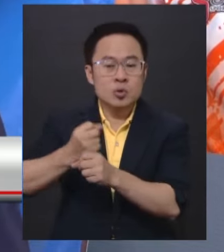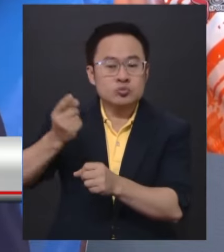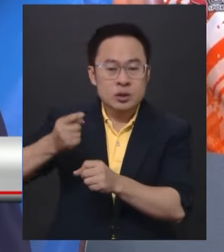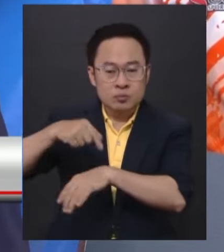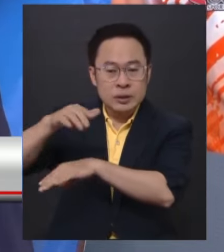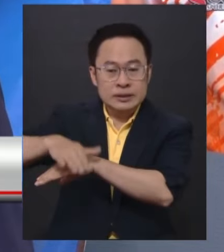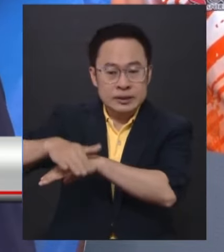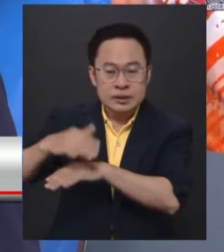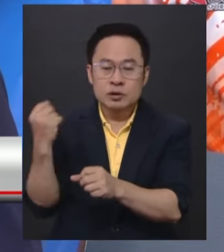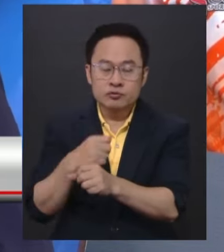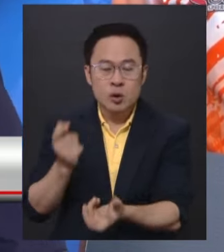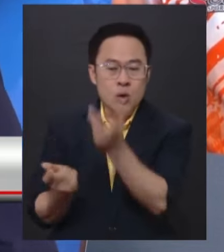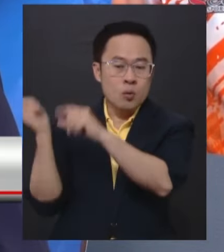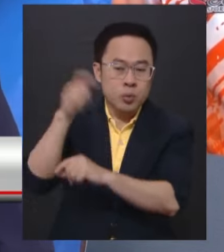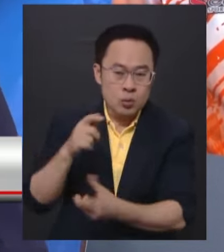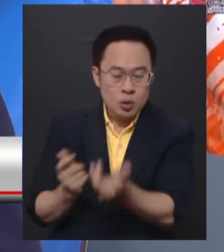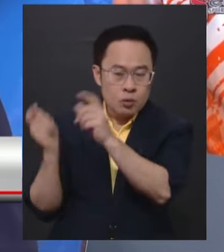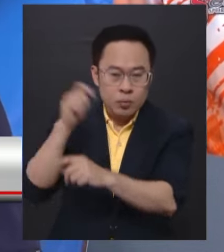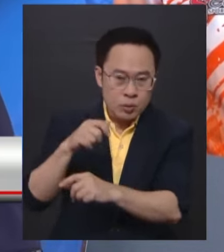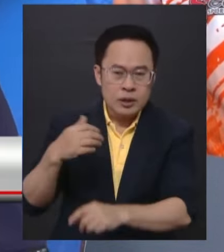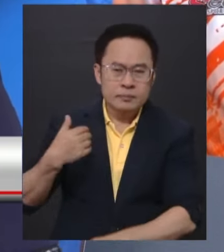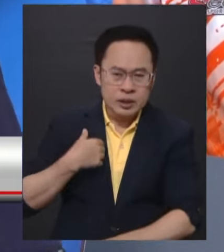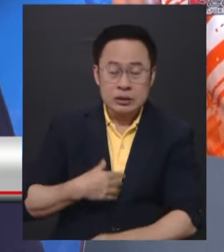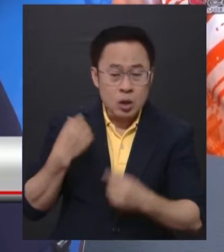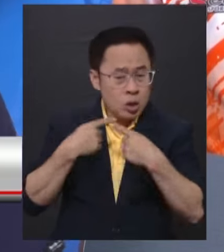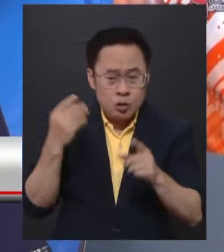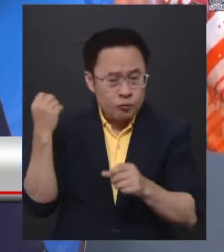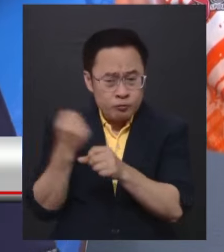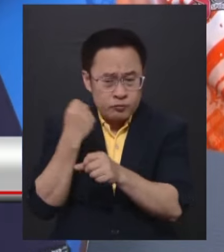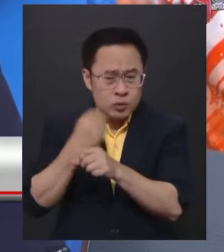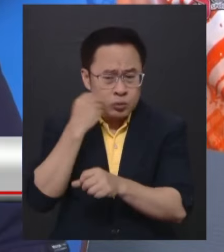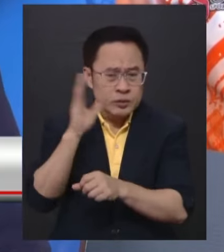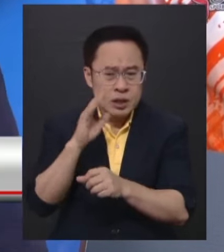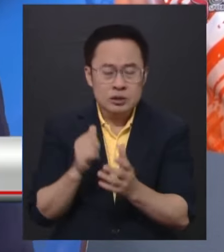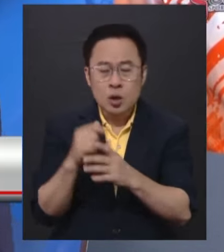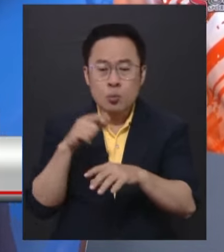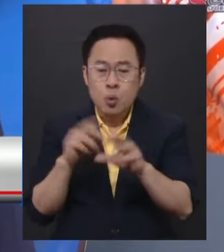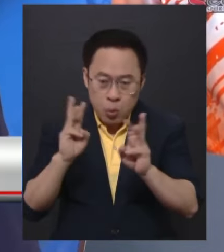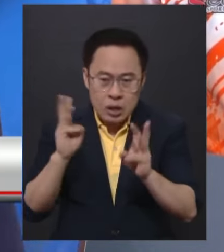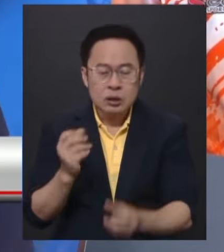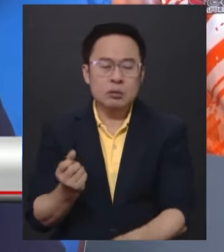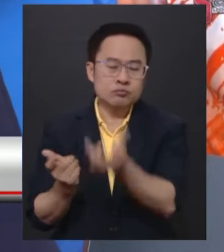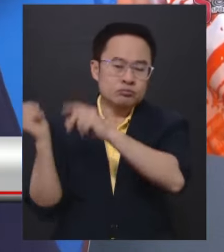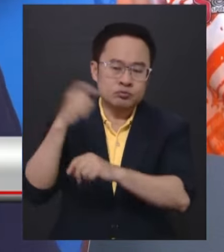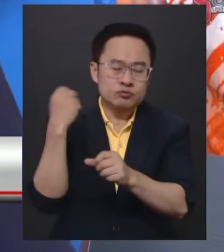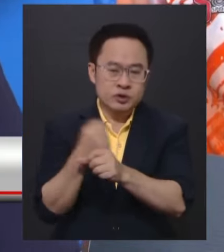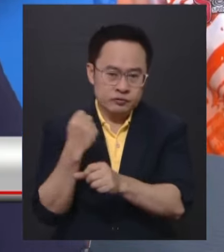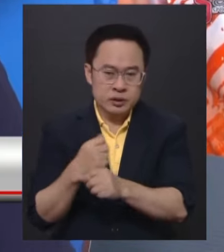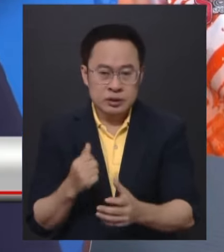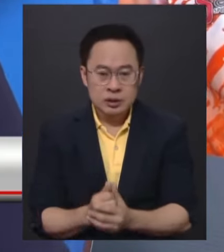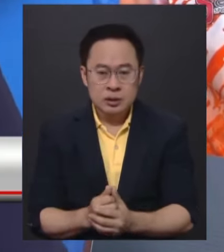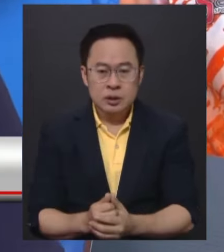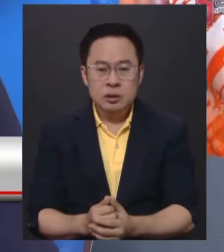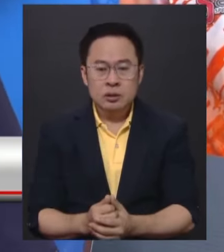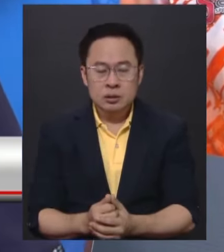เย็นแบบหลังเลิกงานแต่ว่าซ้อมบ้างไม่ซ้อมบ้างอย่างเงี้ยก็ถ้าช่วงที่มีเวลาก็จะไปซ้อมจริงก็ออกกำลังกายอย่